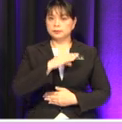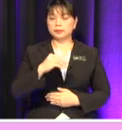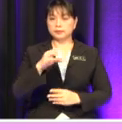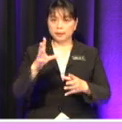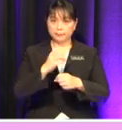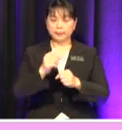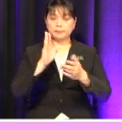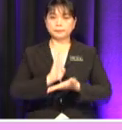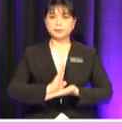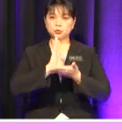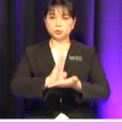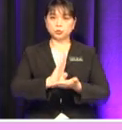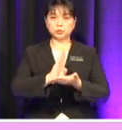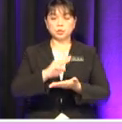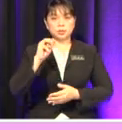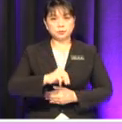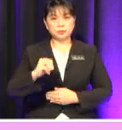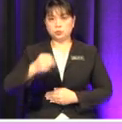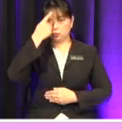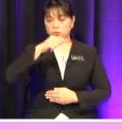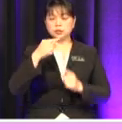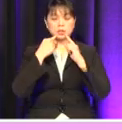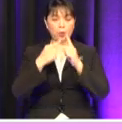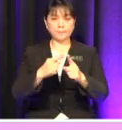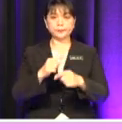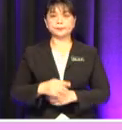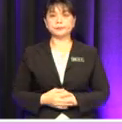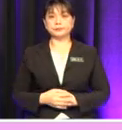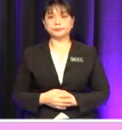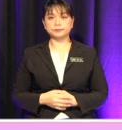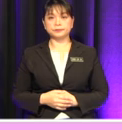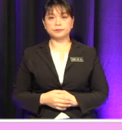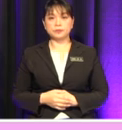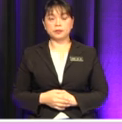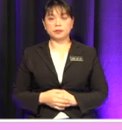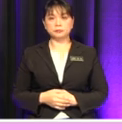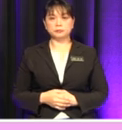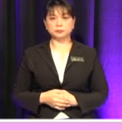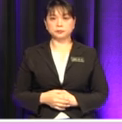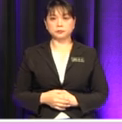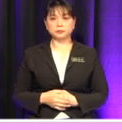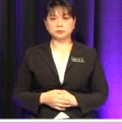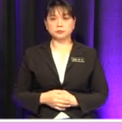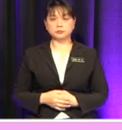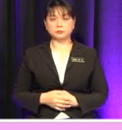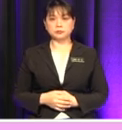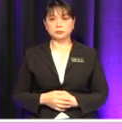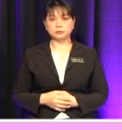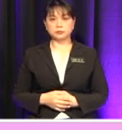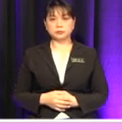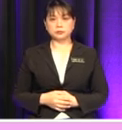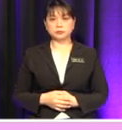apa tuh membantu calon untuk menjawab Oke untuk format pula event saya